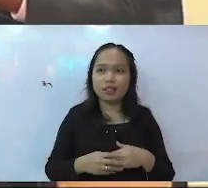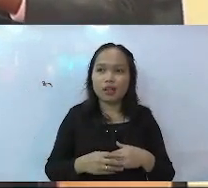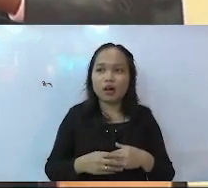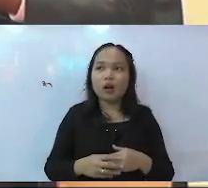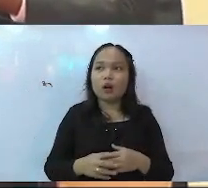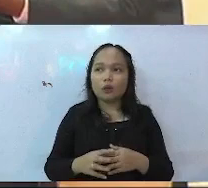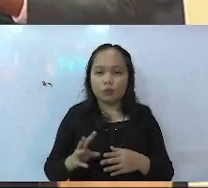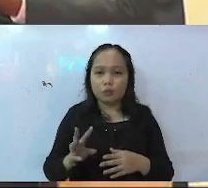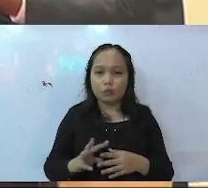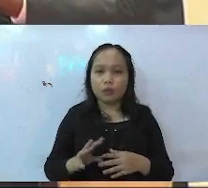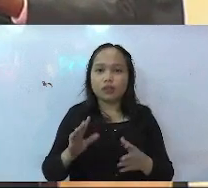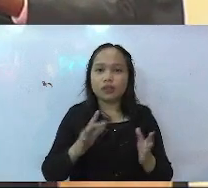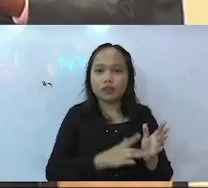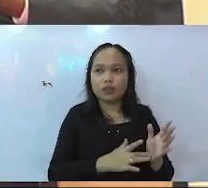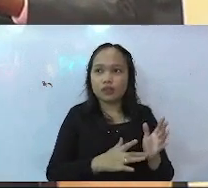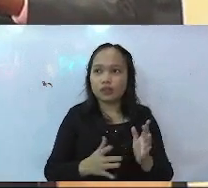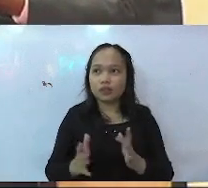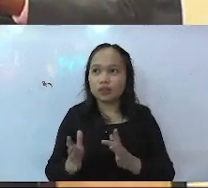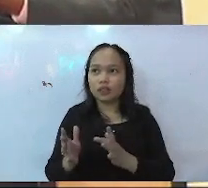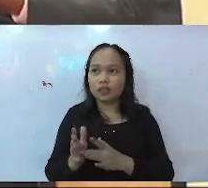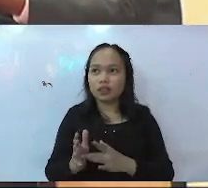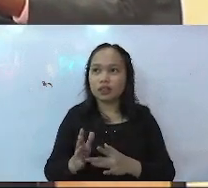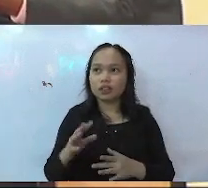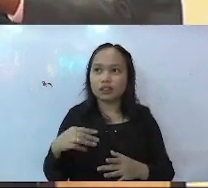ilaban siay